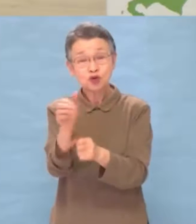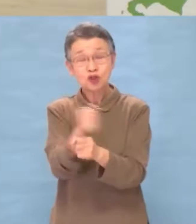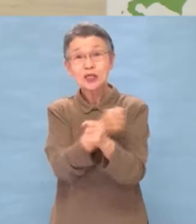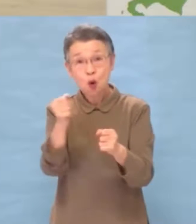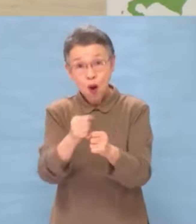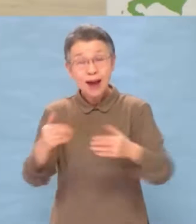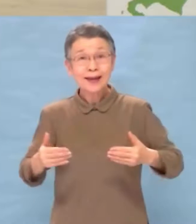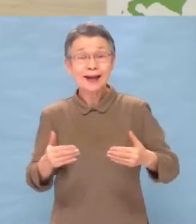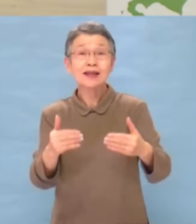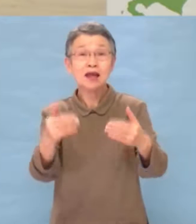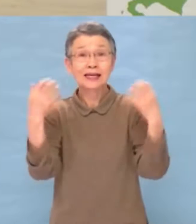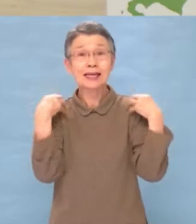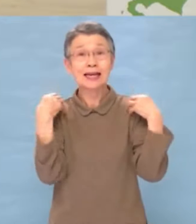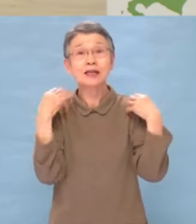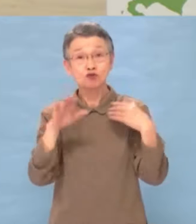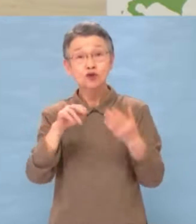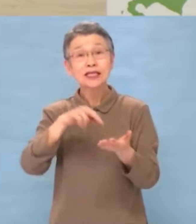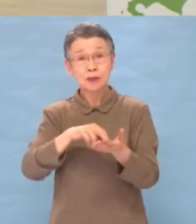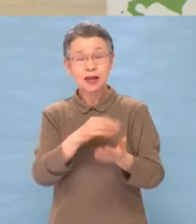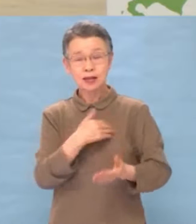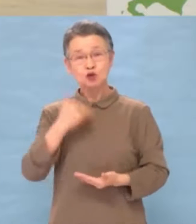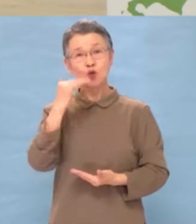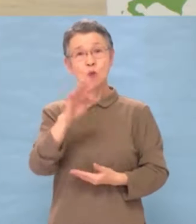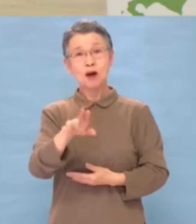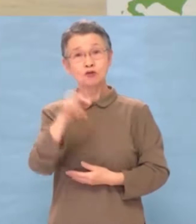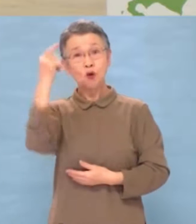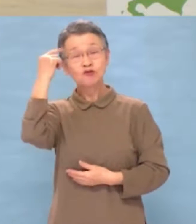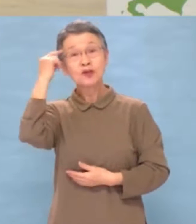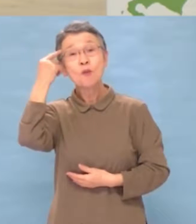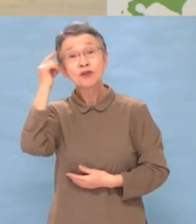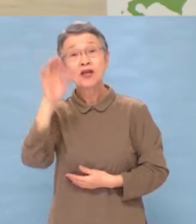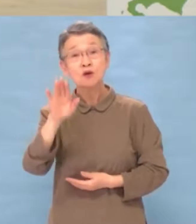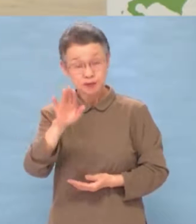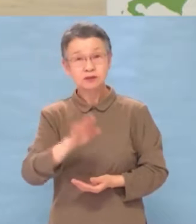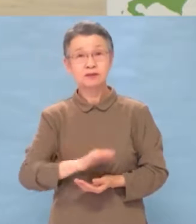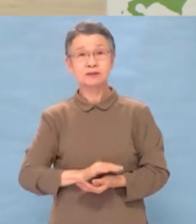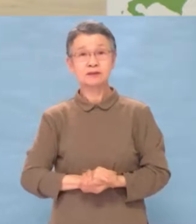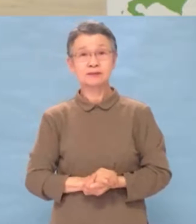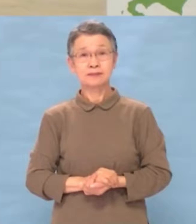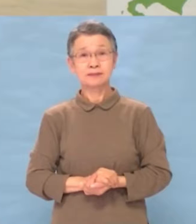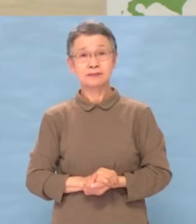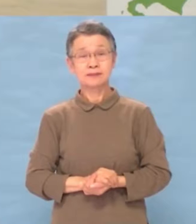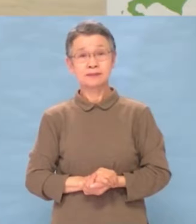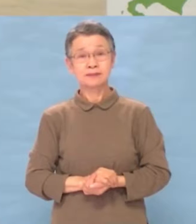やらせていただいている立場でまたできることもあるとこんなふうに思っています。